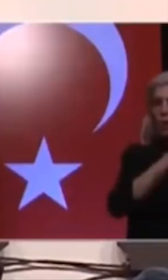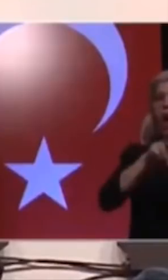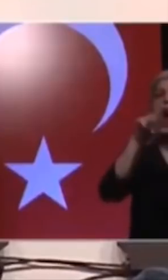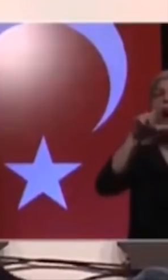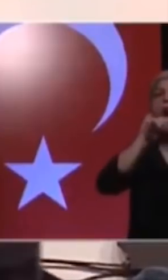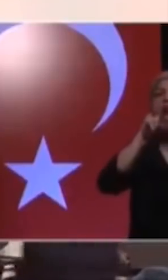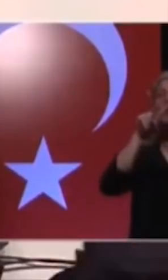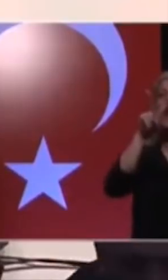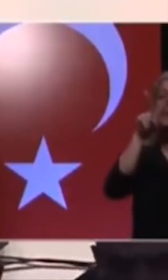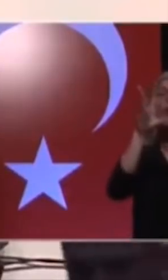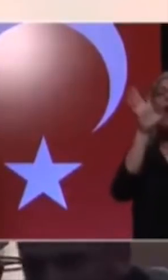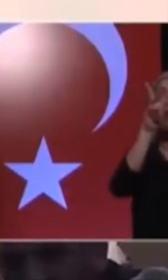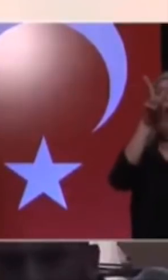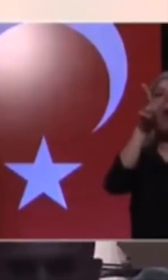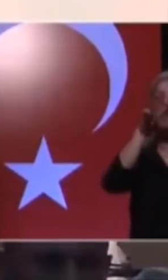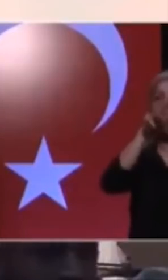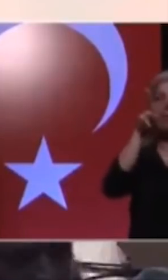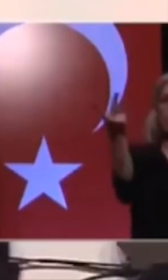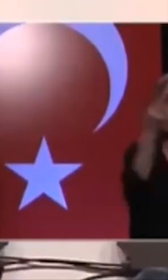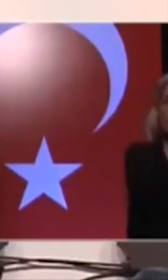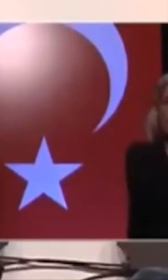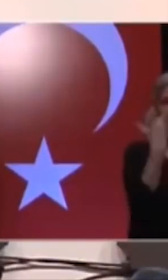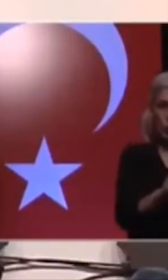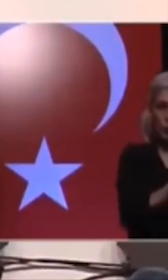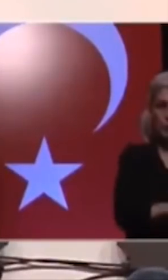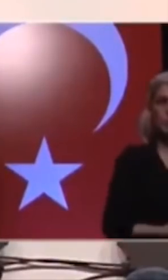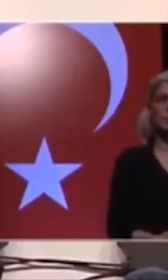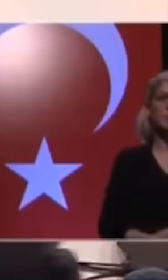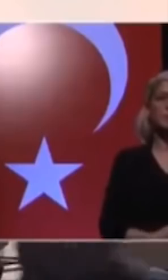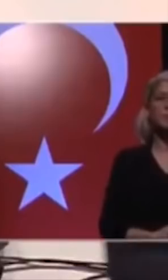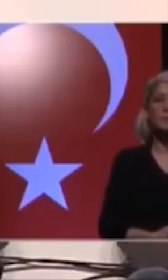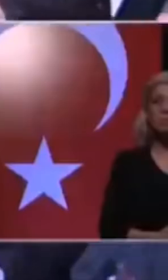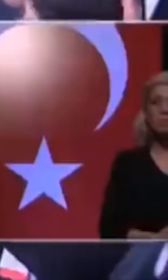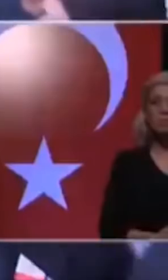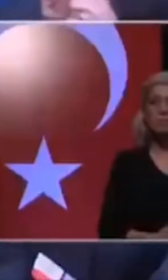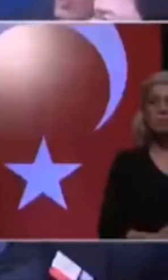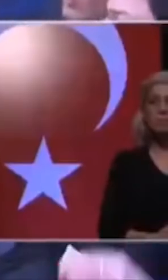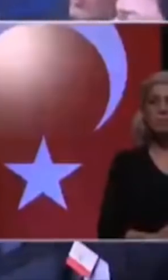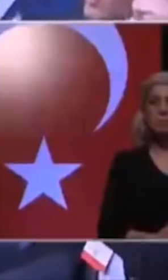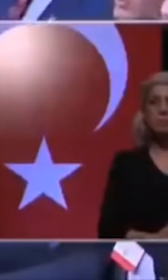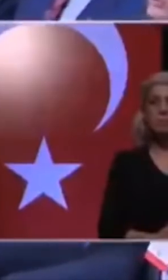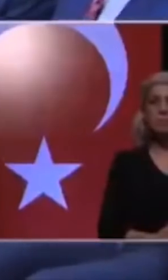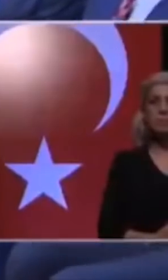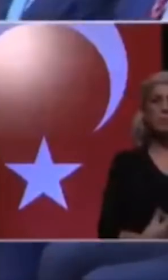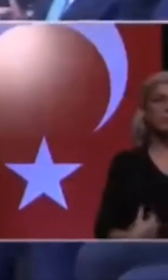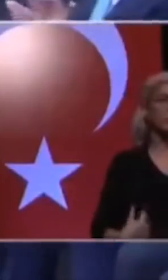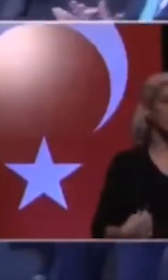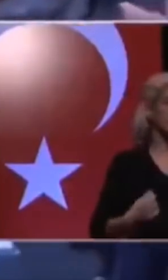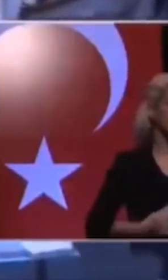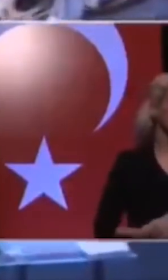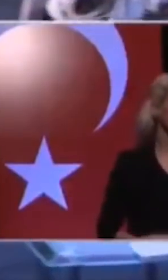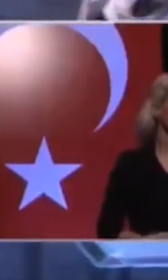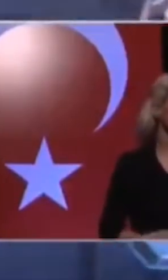Oylayacağız. Peki, peki. Kusura bakmayın lütfen. Ben herkesin zaten el